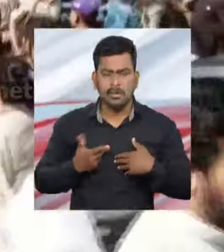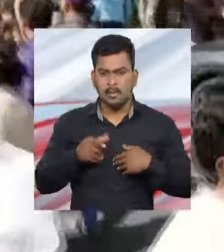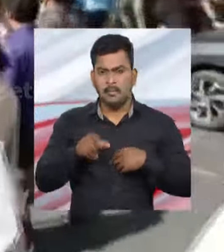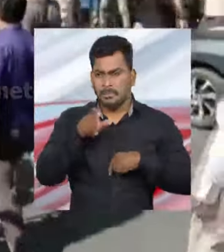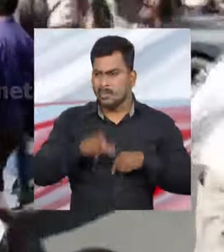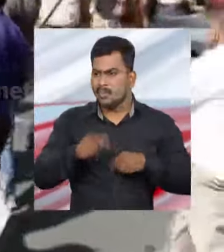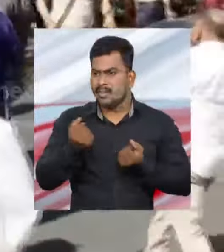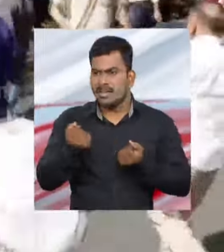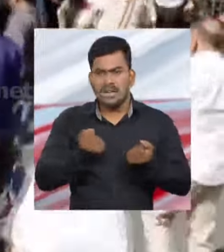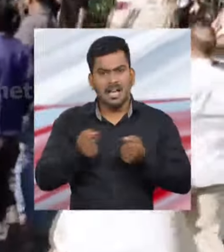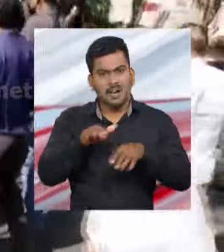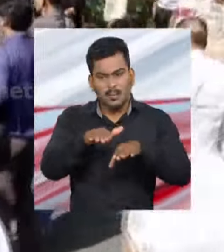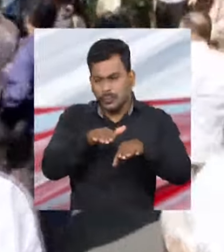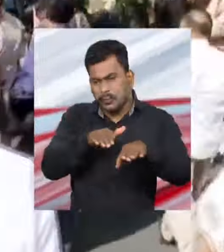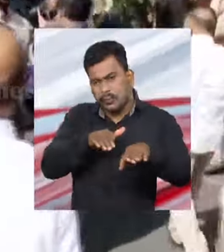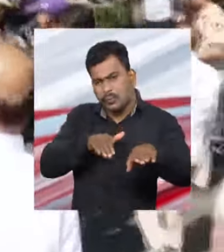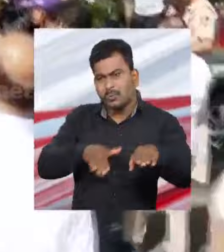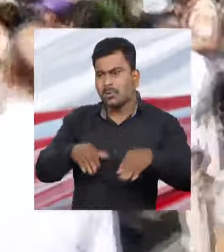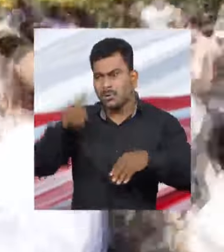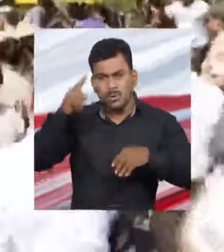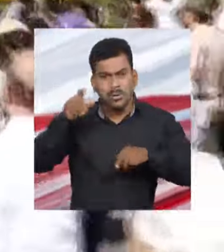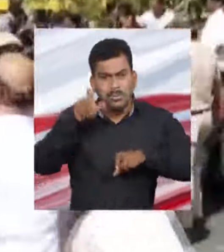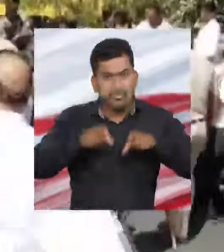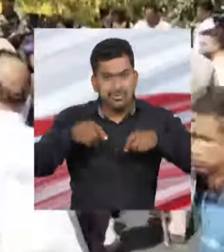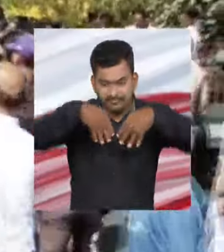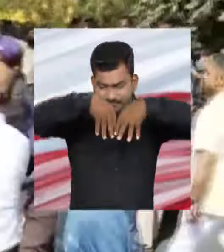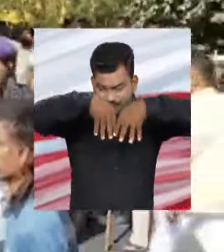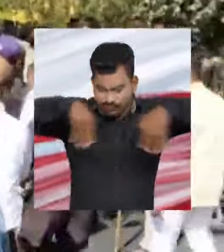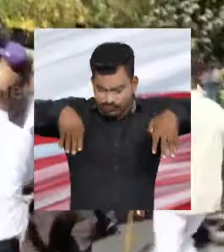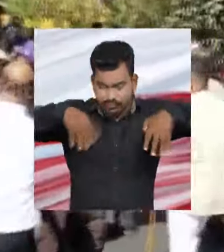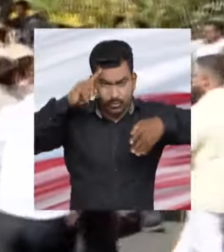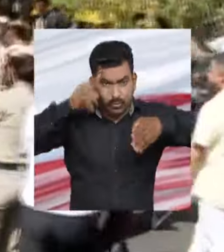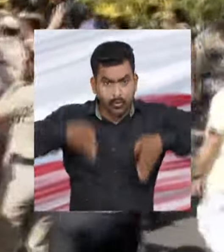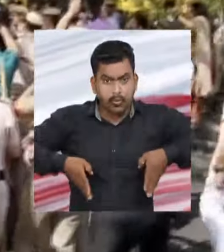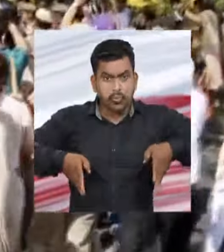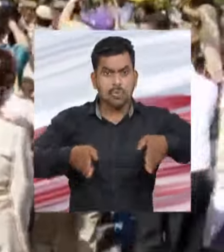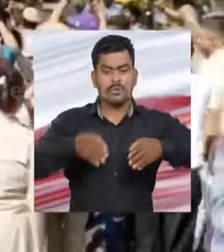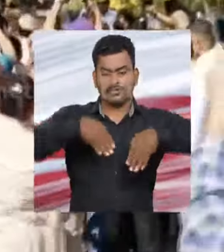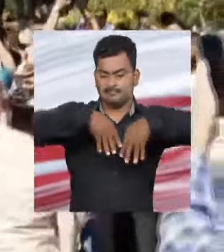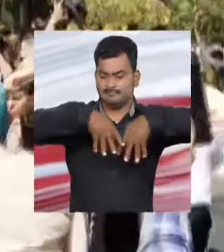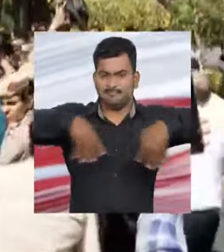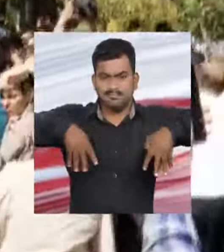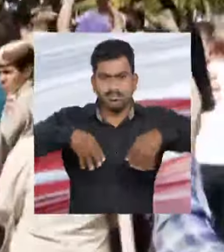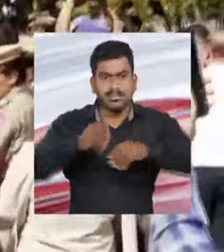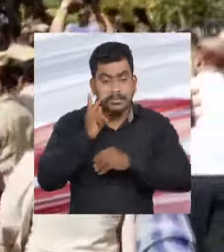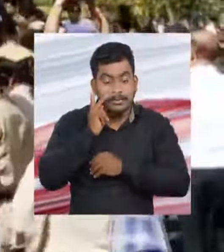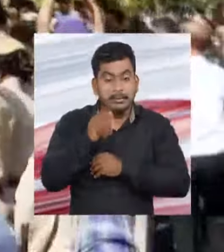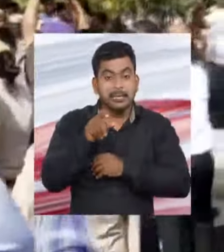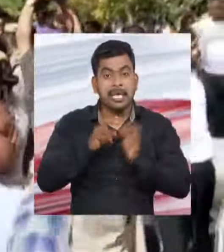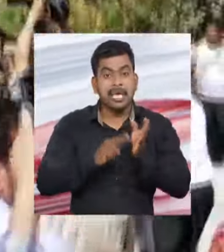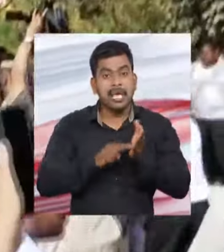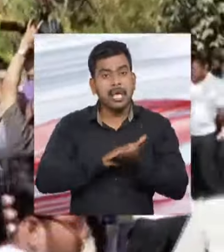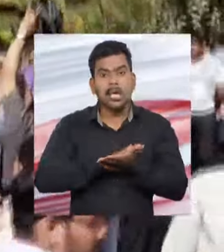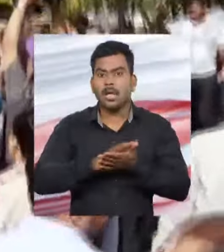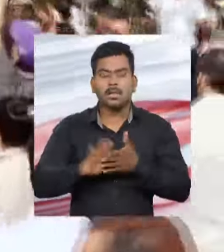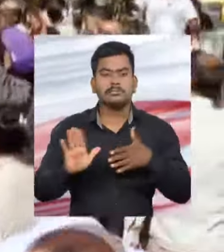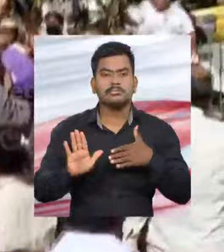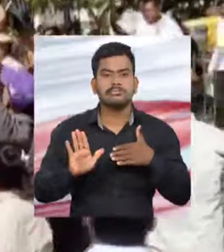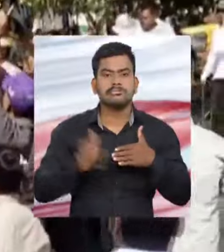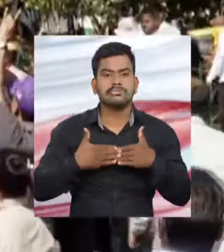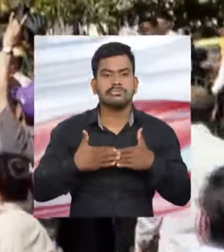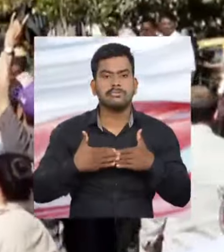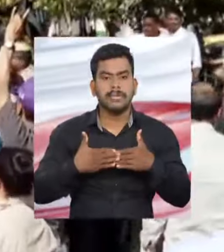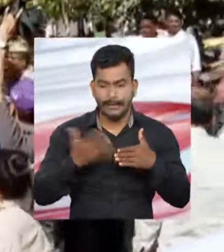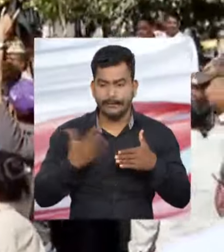വാഹനം അടഞ്ഞിരിക്കുകയാണ്. ആ വാഹനങ്ങളെല്ലാം തടഞ്ഞുകൊണ്ടുള്ള പ്രതിഷേധം ഇപ്പോഴും നടക്കുകയാണ്. എന്തായാലും ദേശീയപാത പൂർണ്ണമായും അടച്ചുകൊണ്ടുള്ള